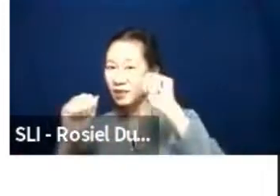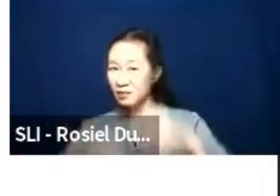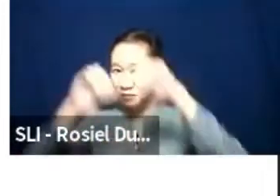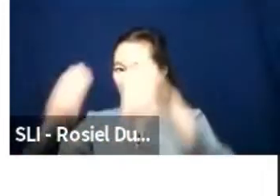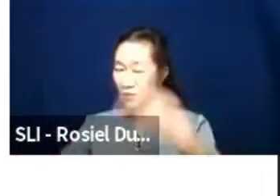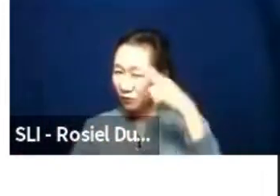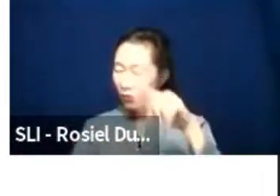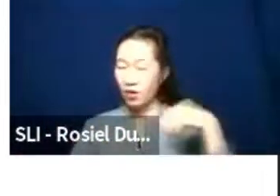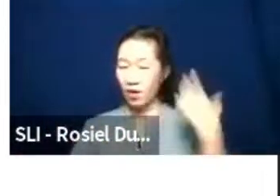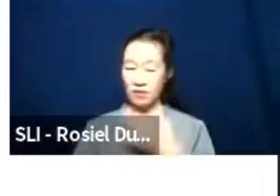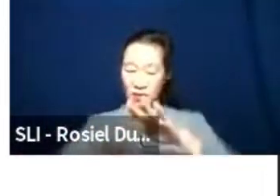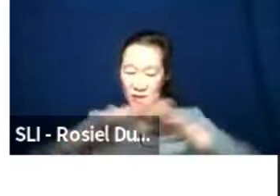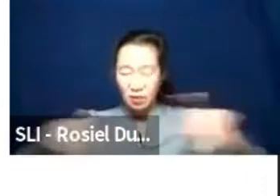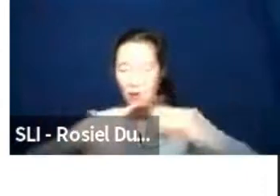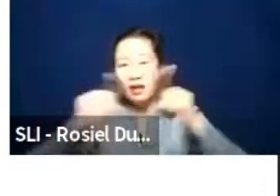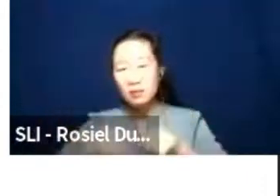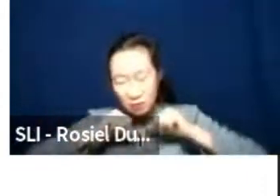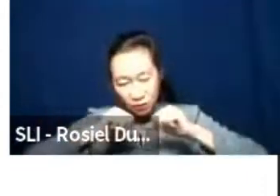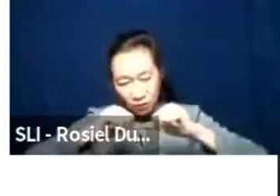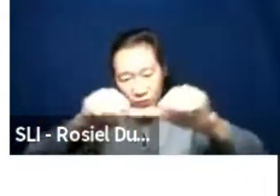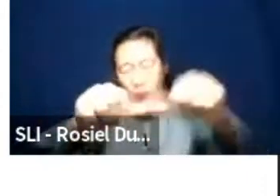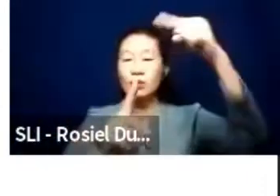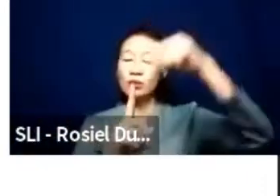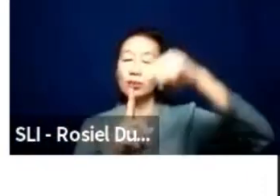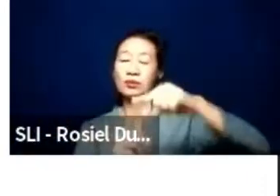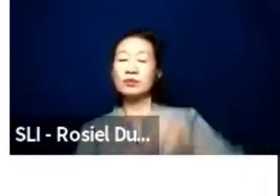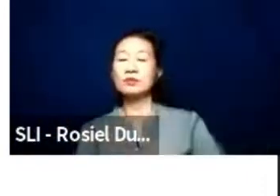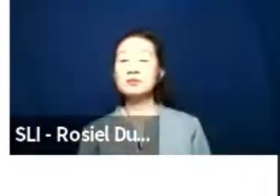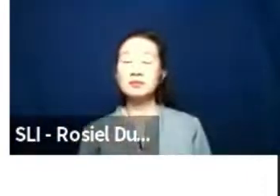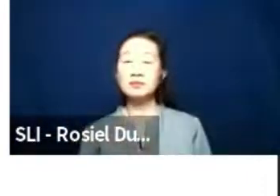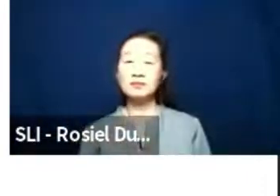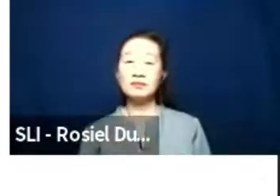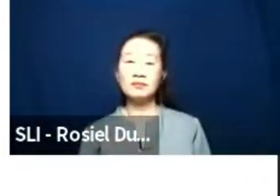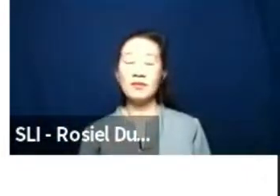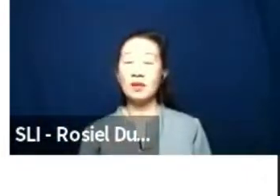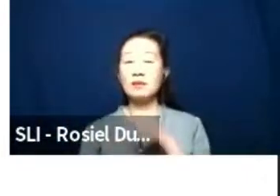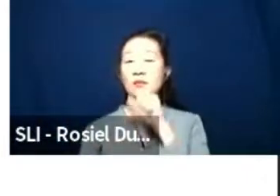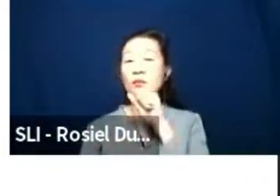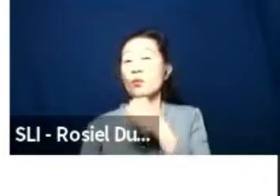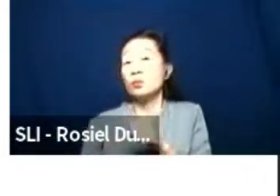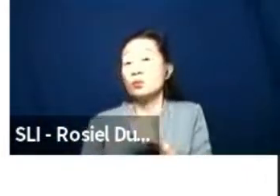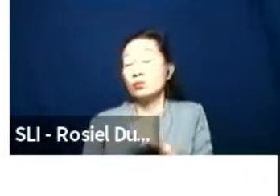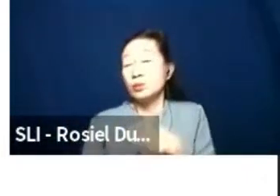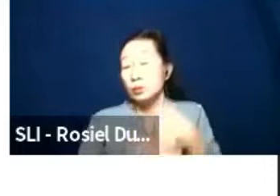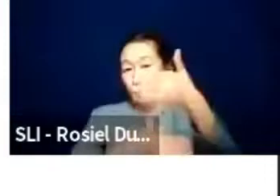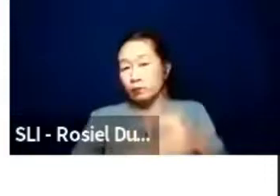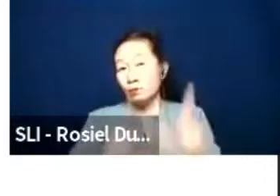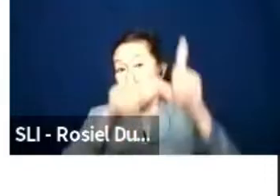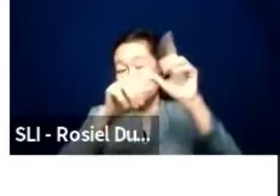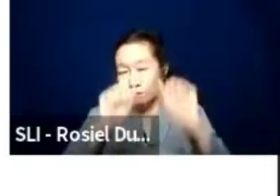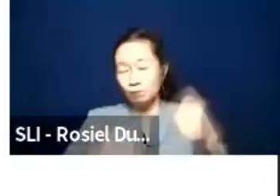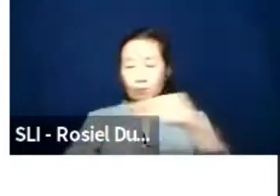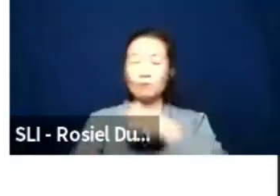our children as they move to an older stage, no, or to the next level. Pwede din